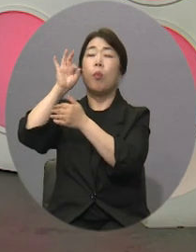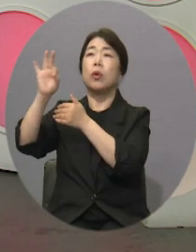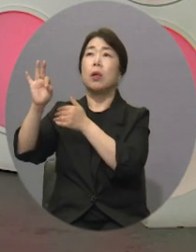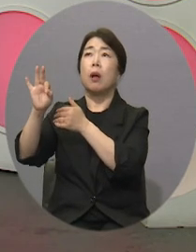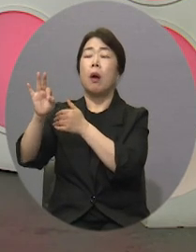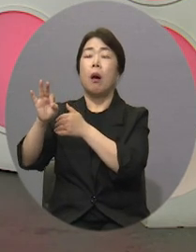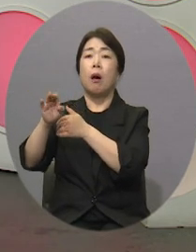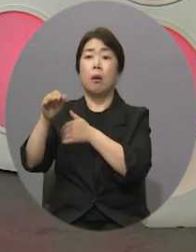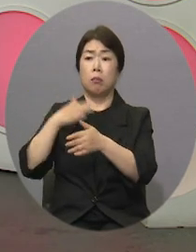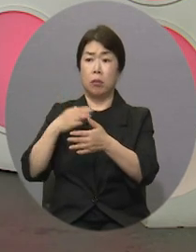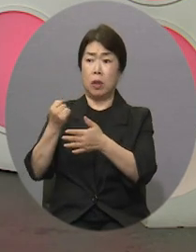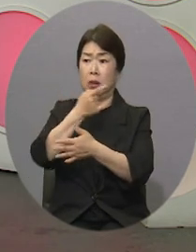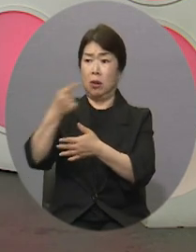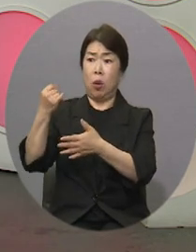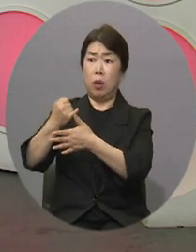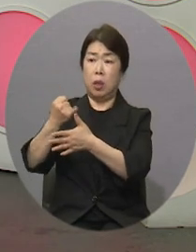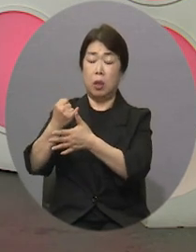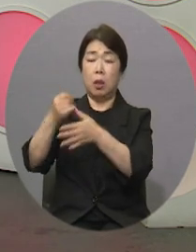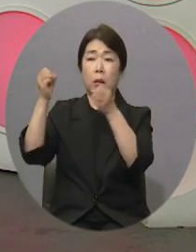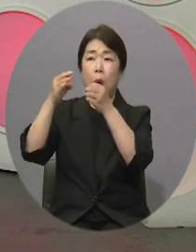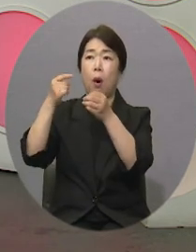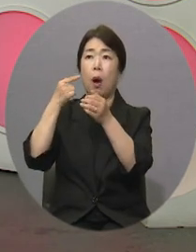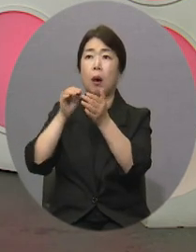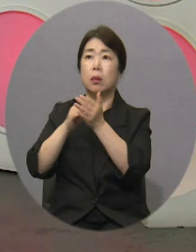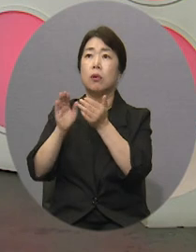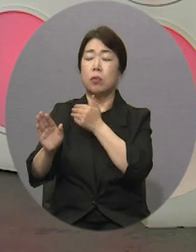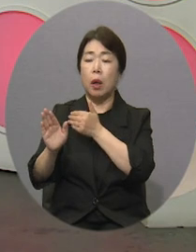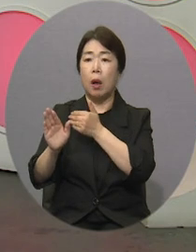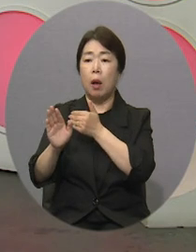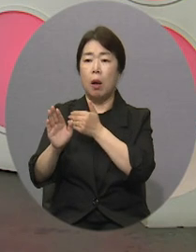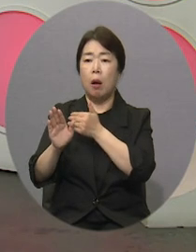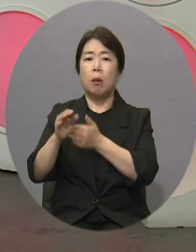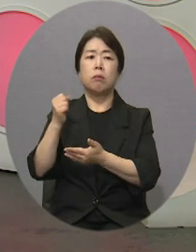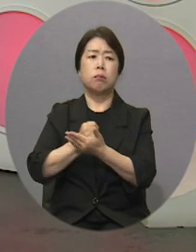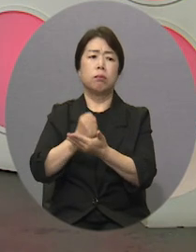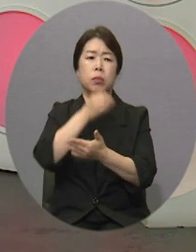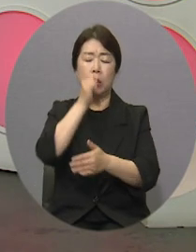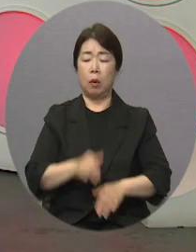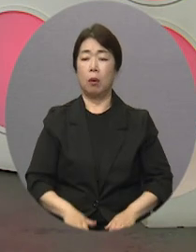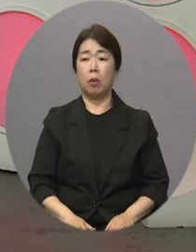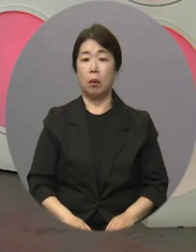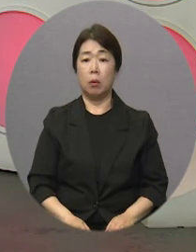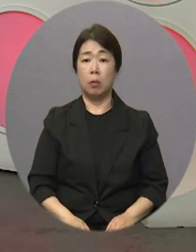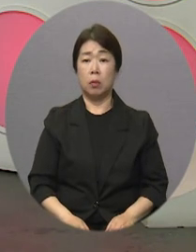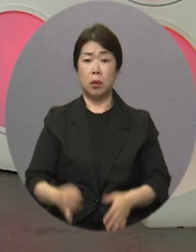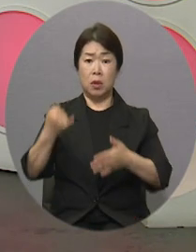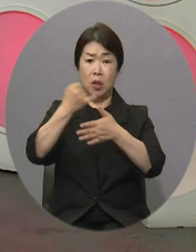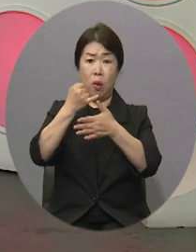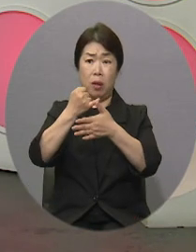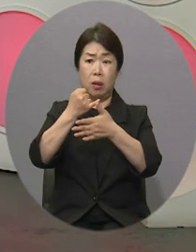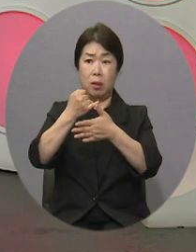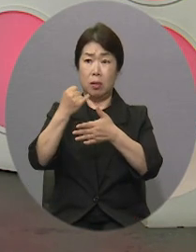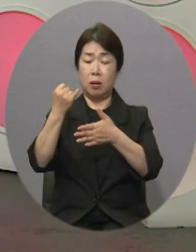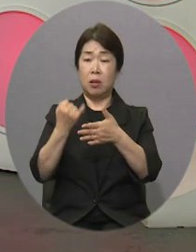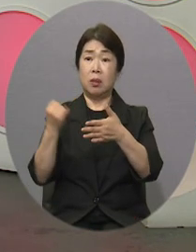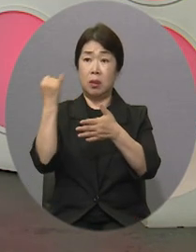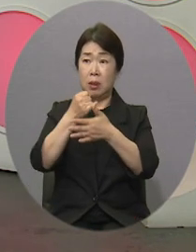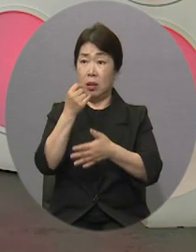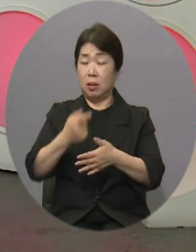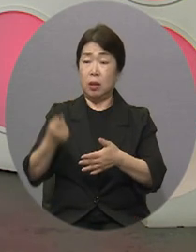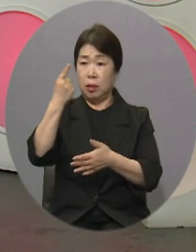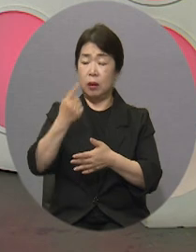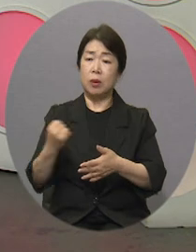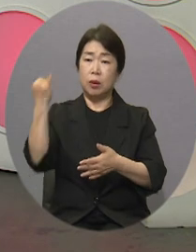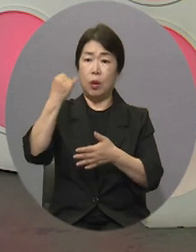그 뒤부터 서먹해진 것 같아요. 큰언니 딸도 우리 딸아이와 같은 해 대학에 들어갔는데 네. 그때